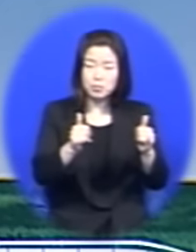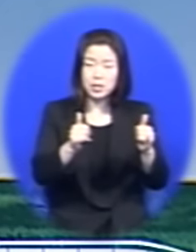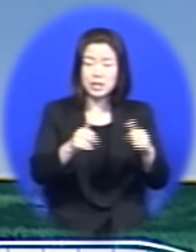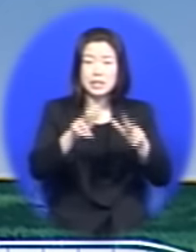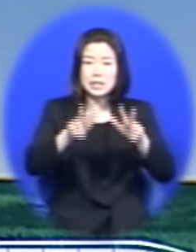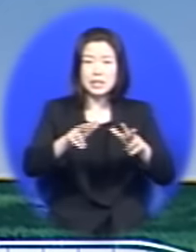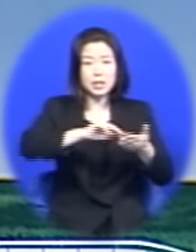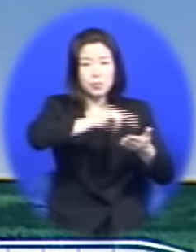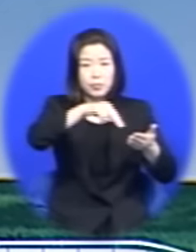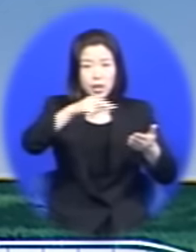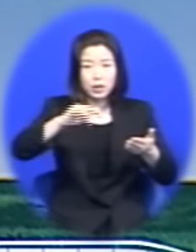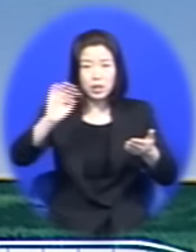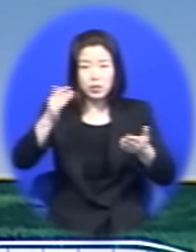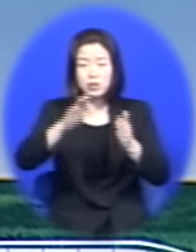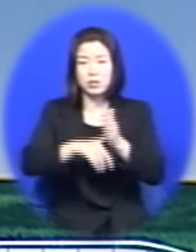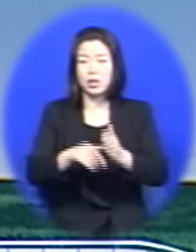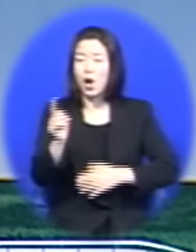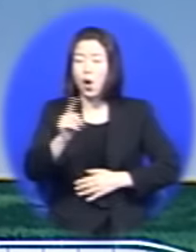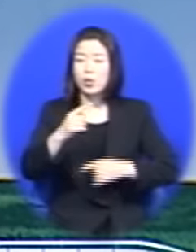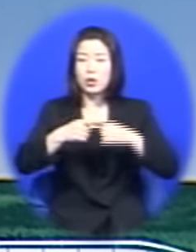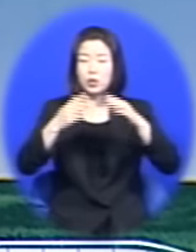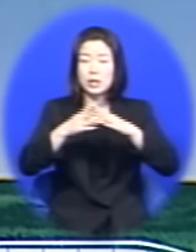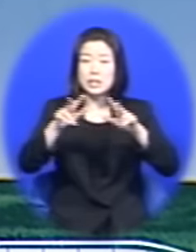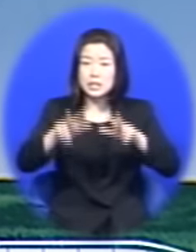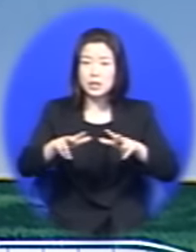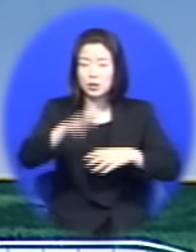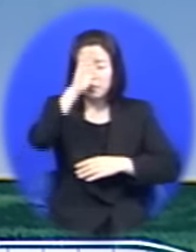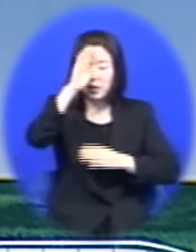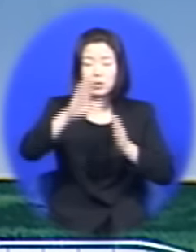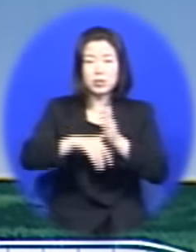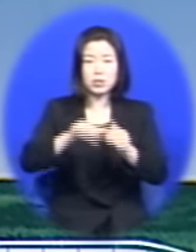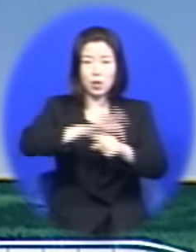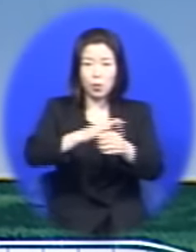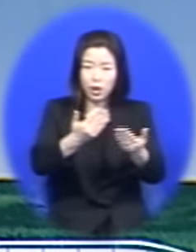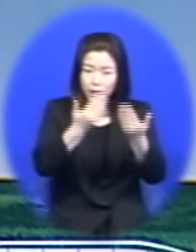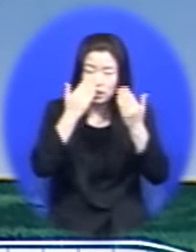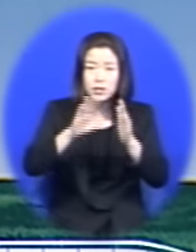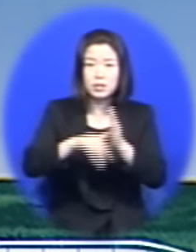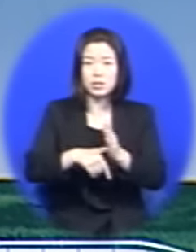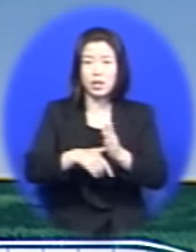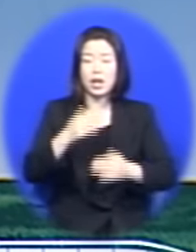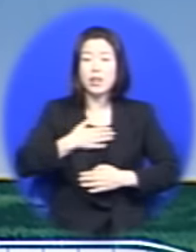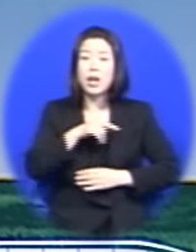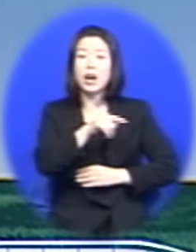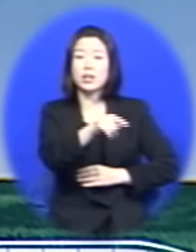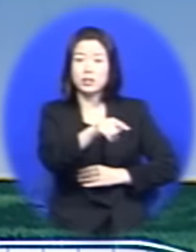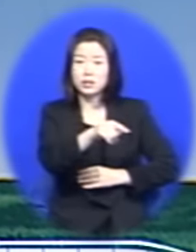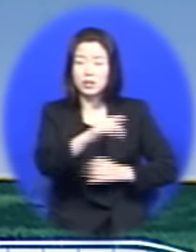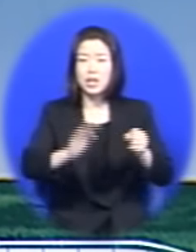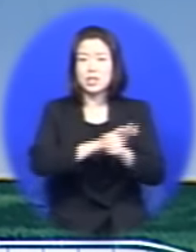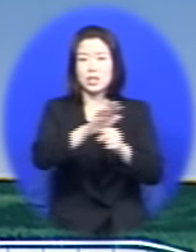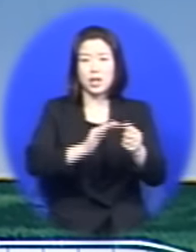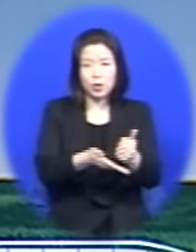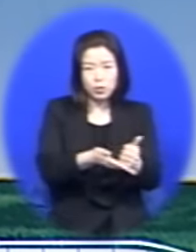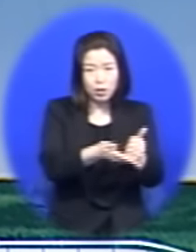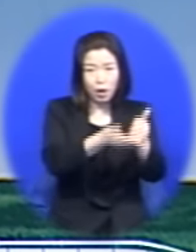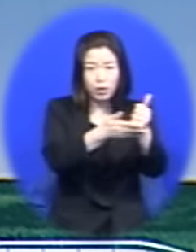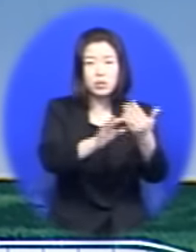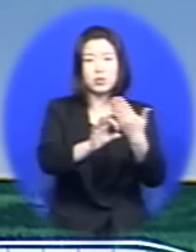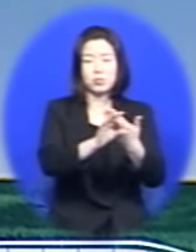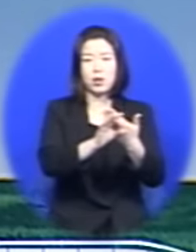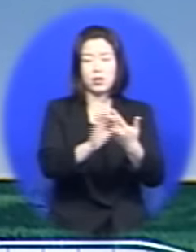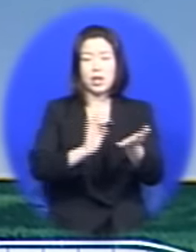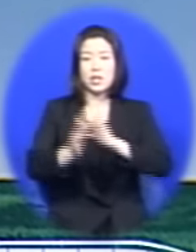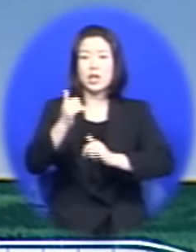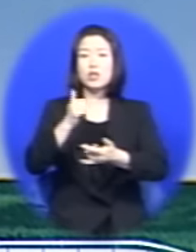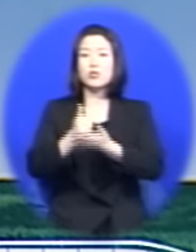지금 나그네 되었을 때, 어떤 교인이 지금 병들었을 때, 옥에 갇혔을 때 내가 그를 사랑으로 섬겼으면